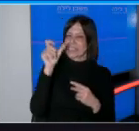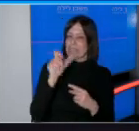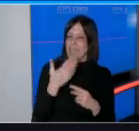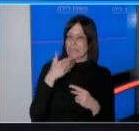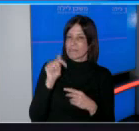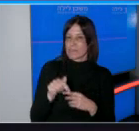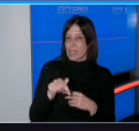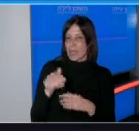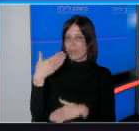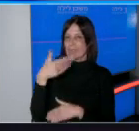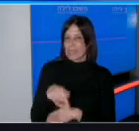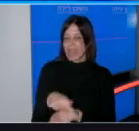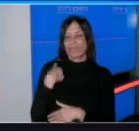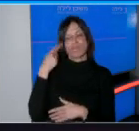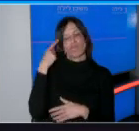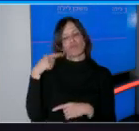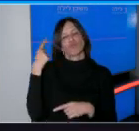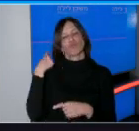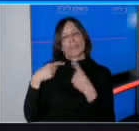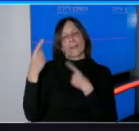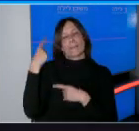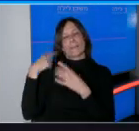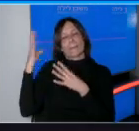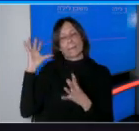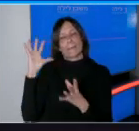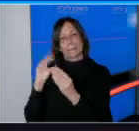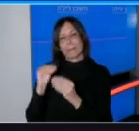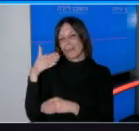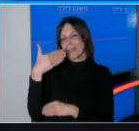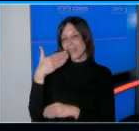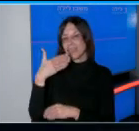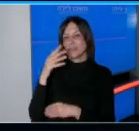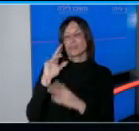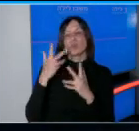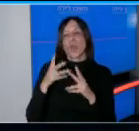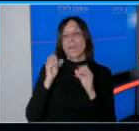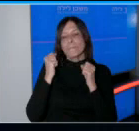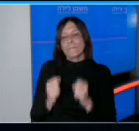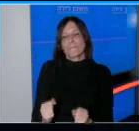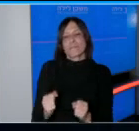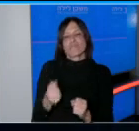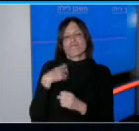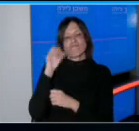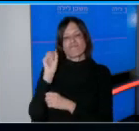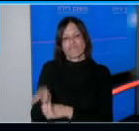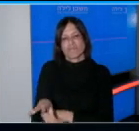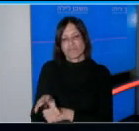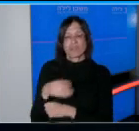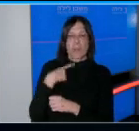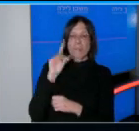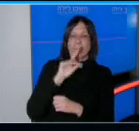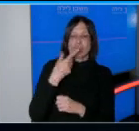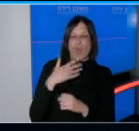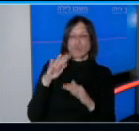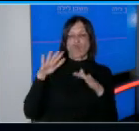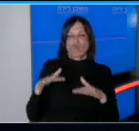במדינה. עכשיו, אני חושבת ששנים, שנים, מבחינה מדינית, בצורה מאוד מאוד מכוונת, מפקירים את כל מי שהוא לא יושב